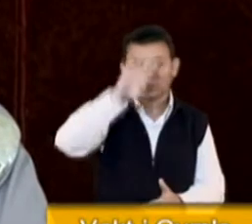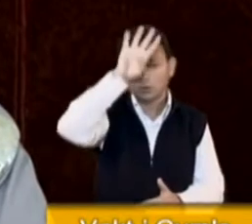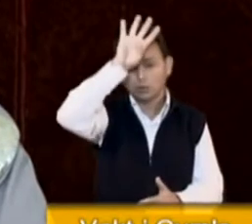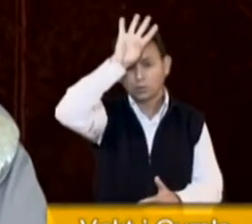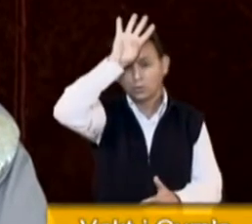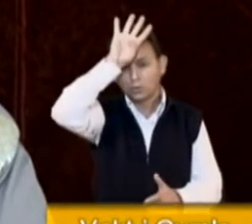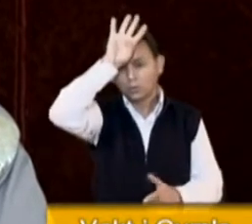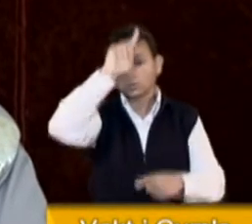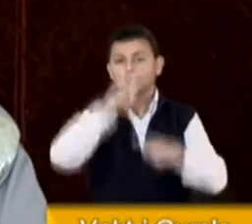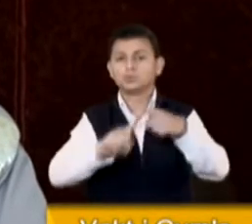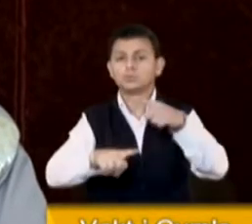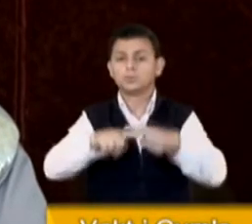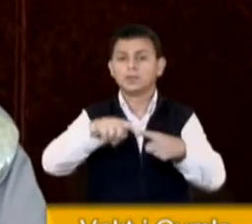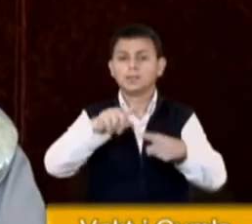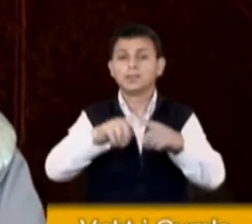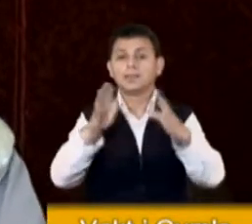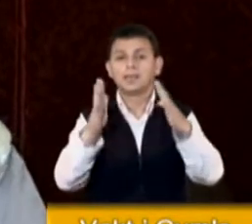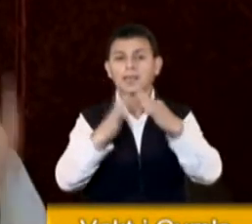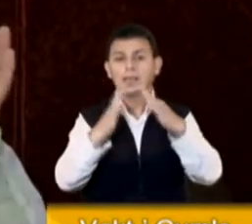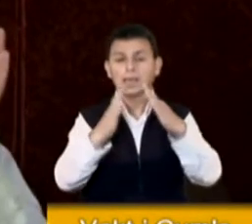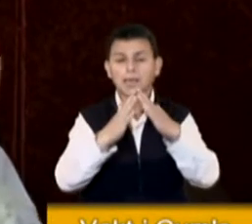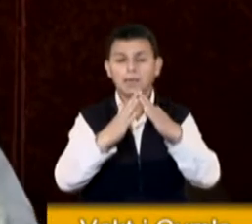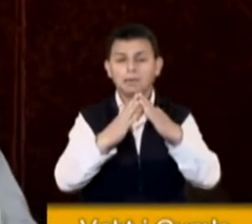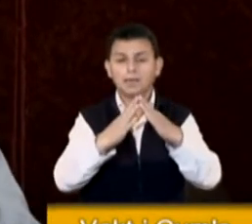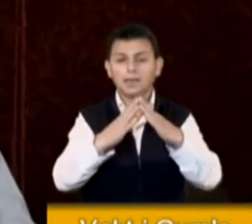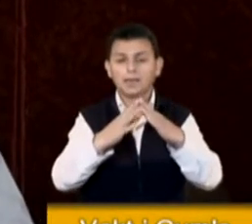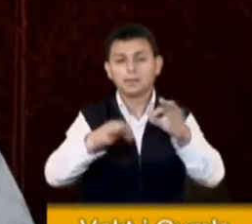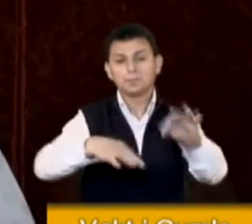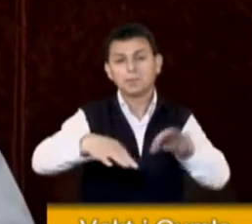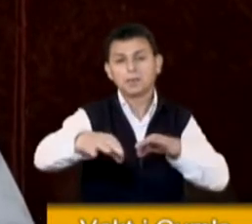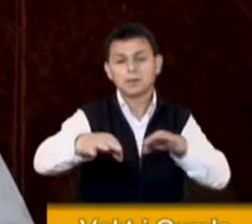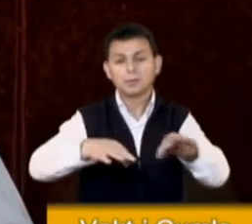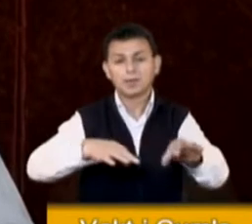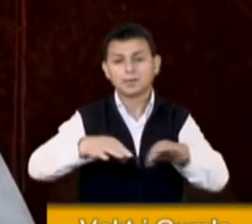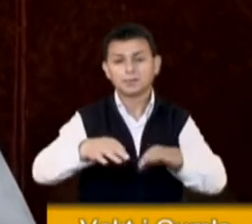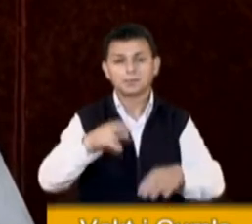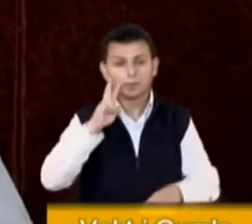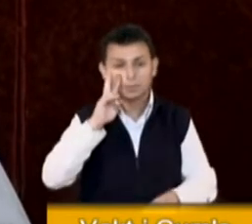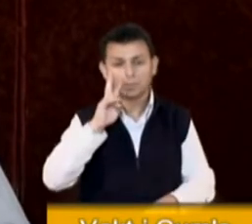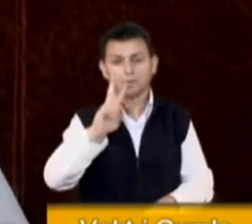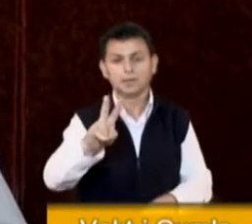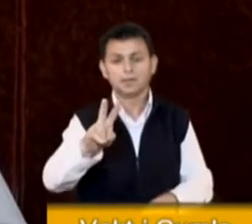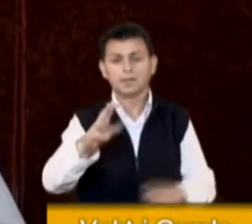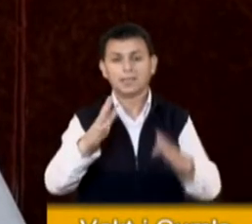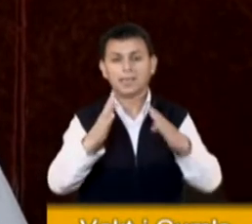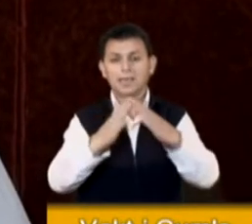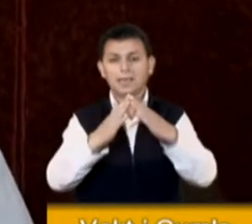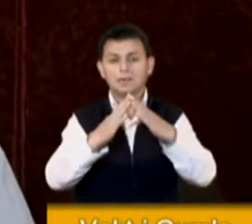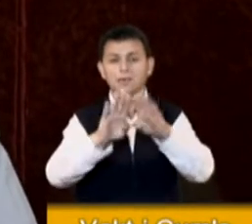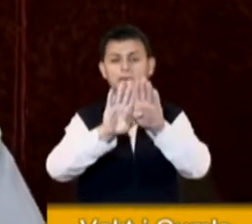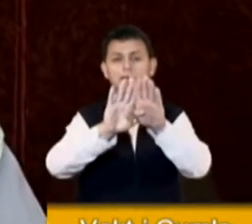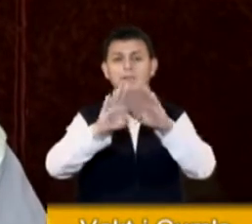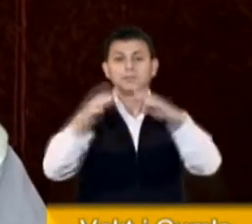yapılarını mimari incelemek üzere ve bakarlar ki her kapının üzerinde maşallah ifadesi